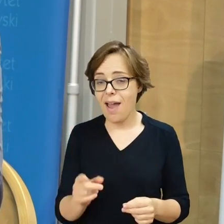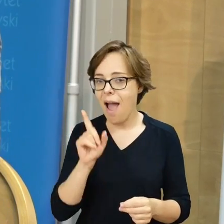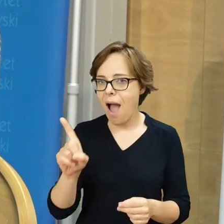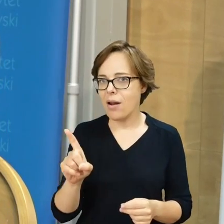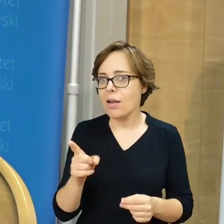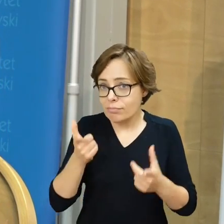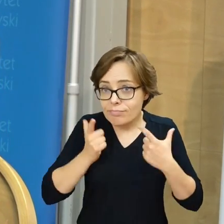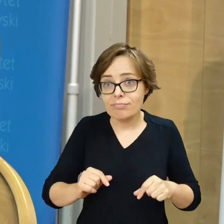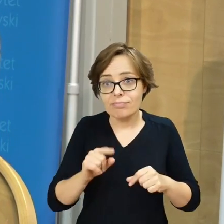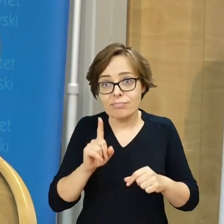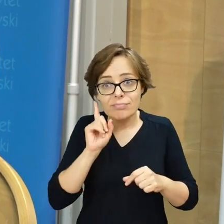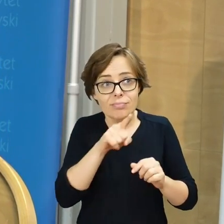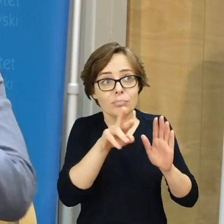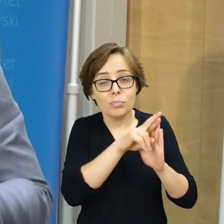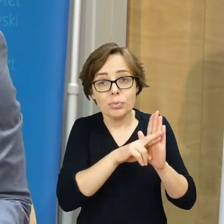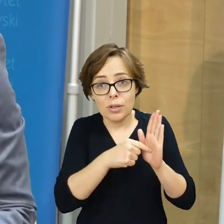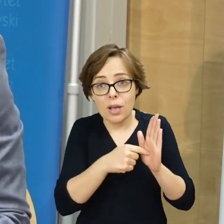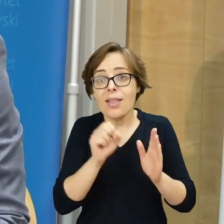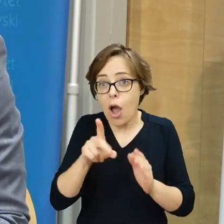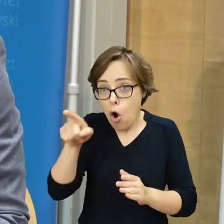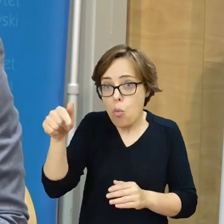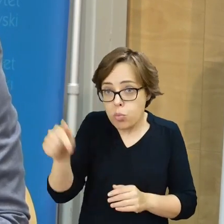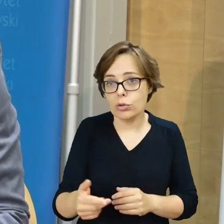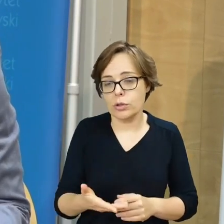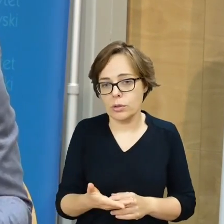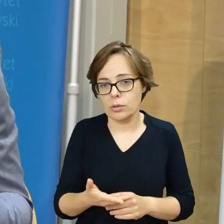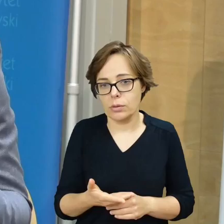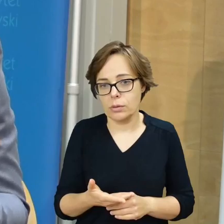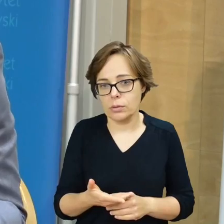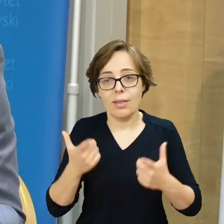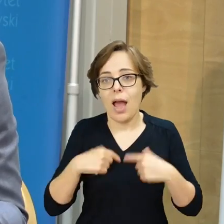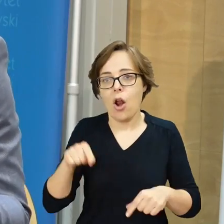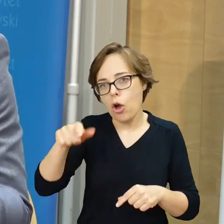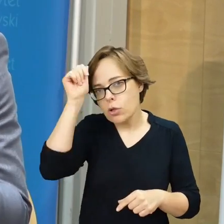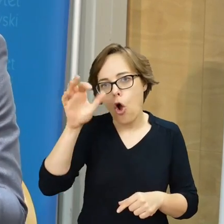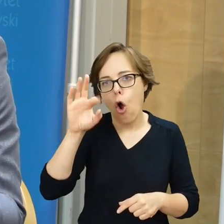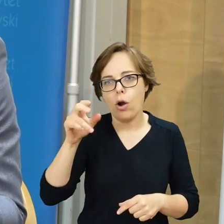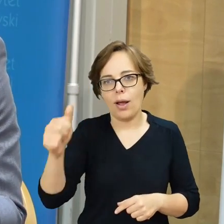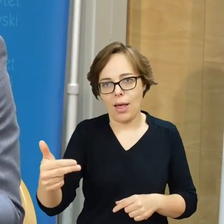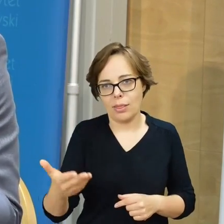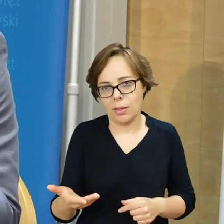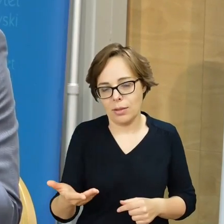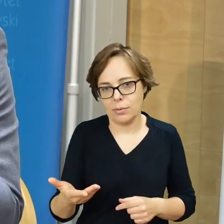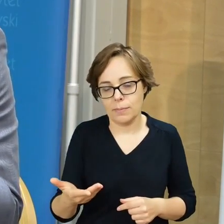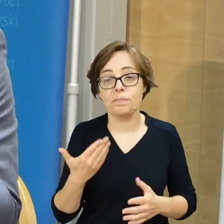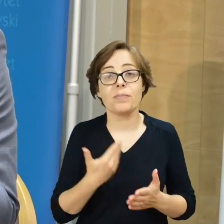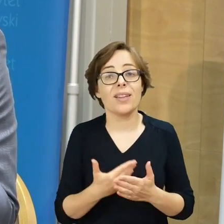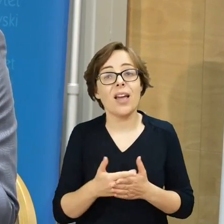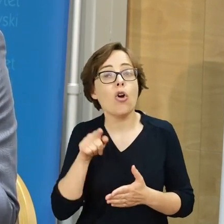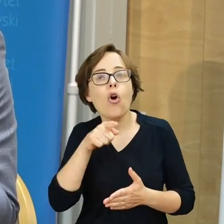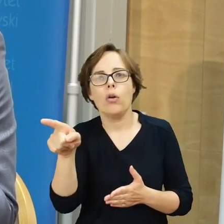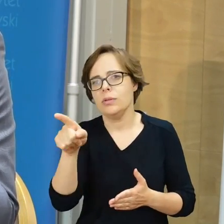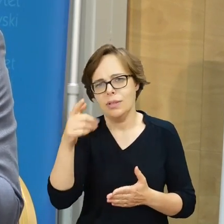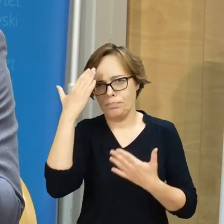po pozycji tego naszego przeciwnika. Oni zajmują pozycję organu. I ten stopień przygotowania też tej obsługi prawnej do